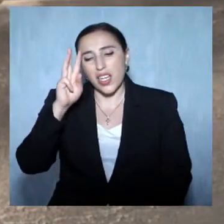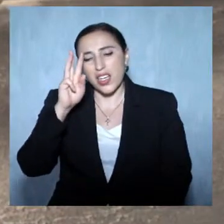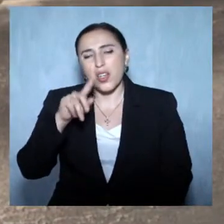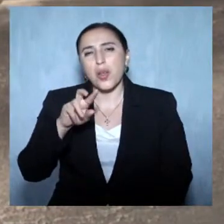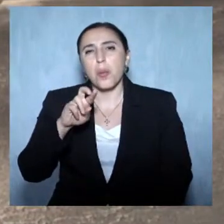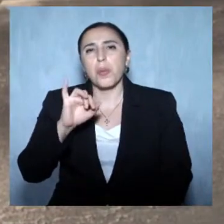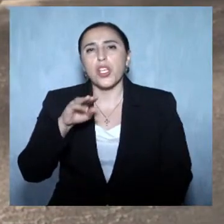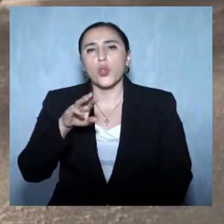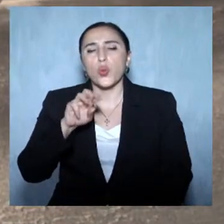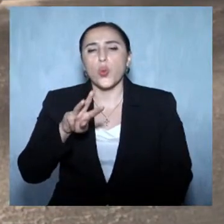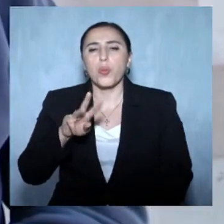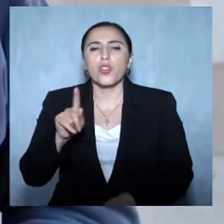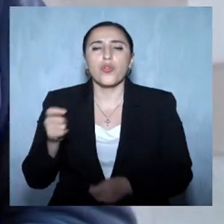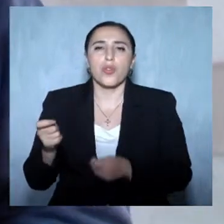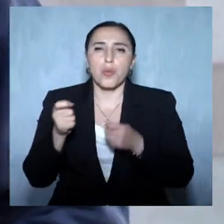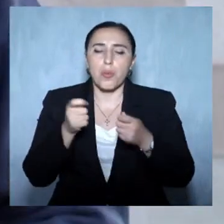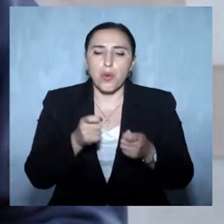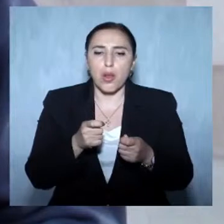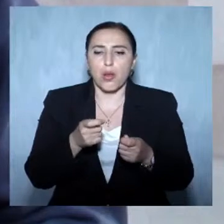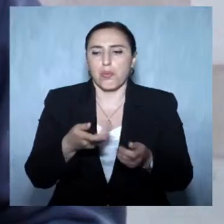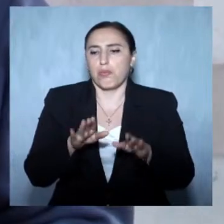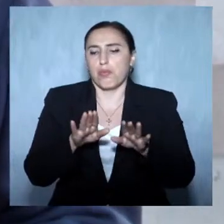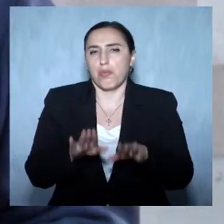տեղափոխել ու մնացել այստեղ։